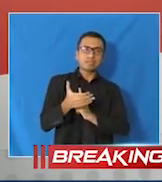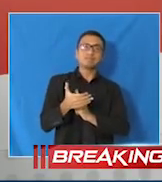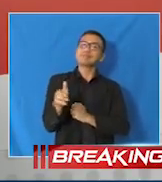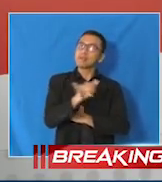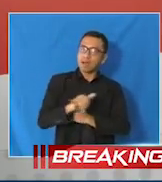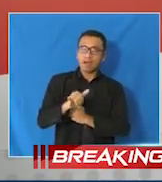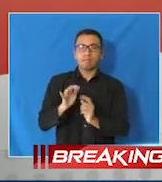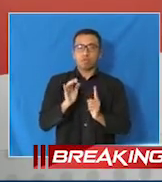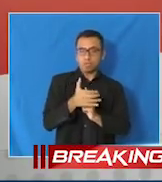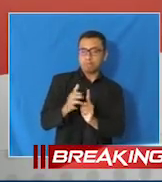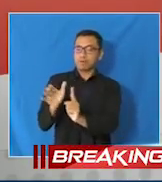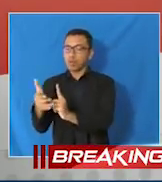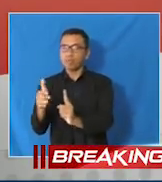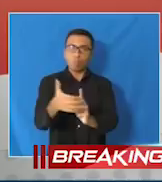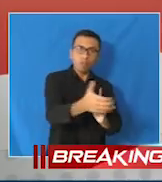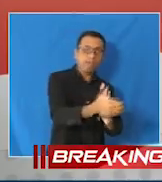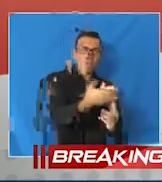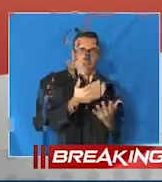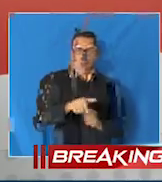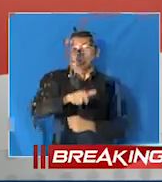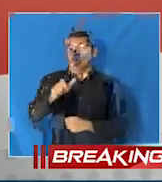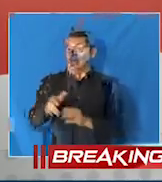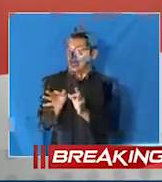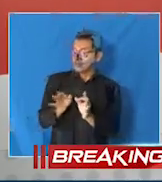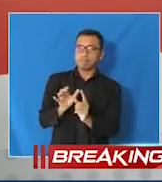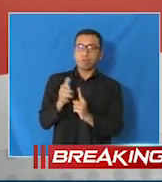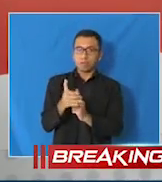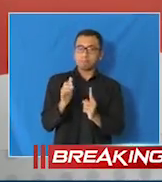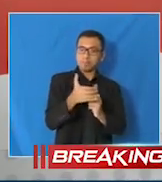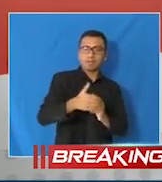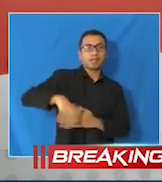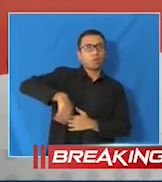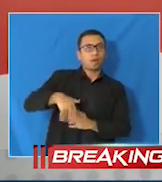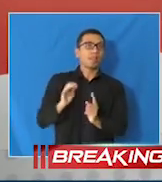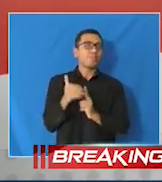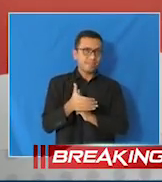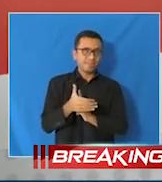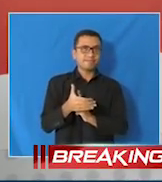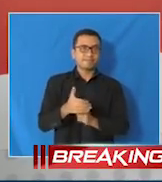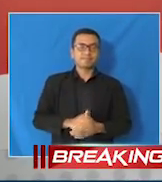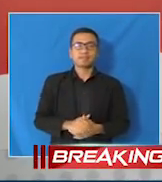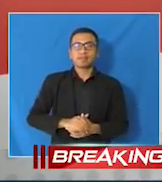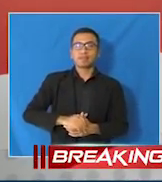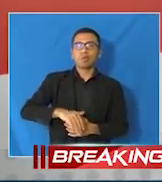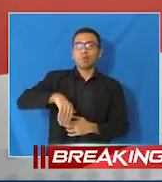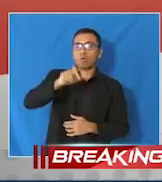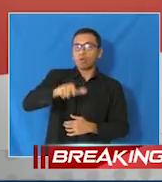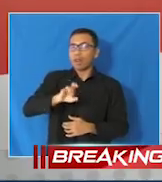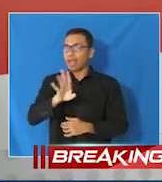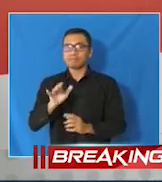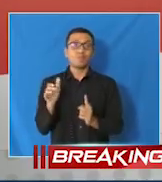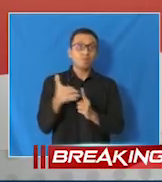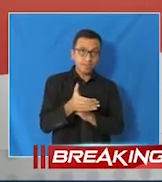saling melindungi siapapun yang terlibat kita kita Lindungi keluarga kita kita lindungi orang yang lain